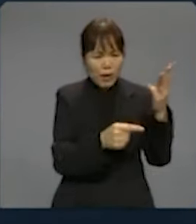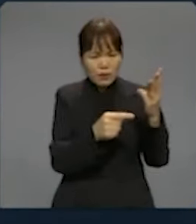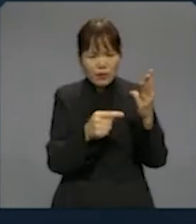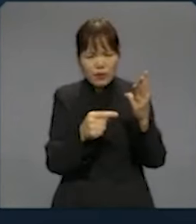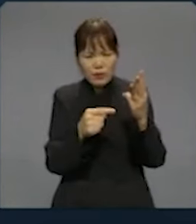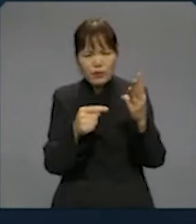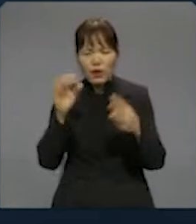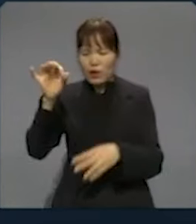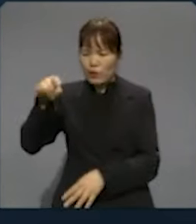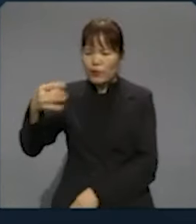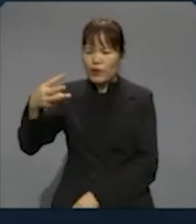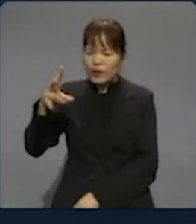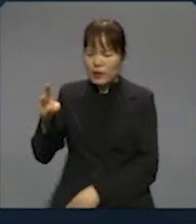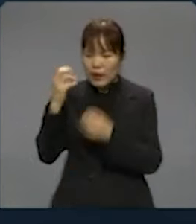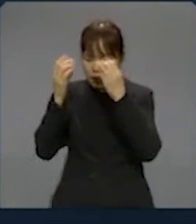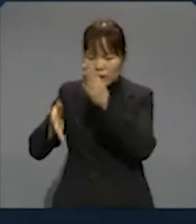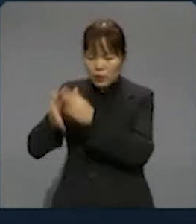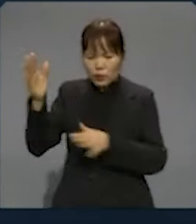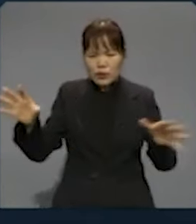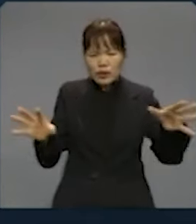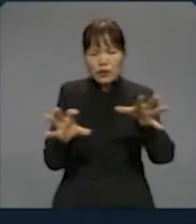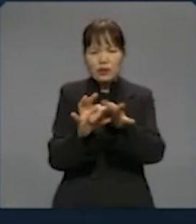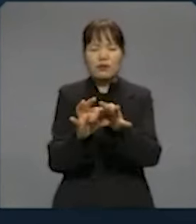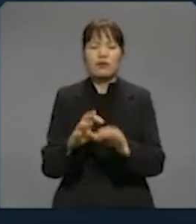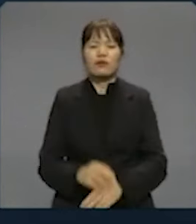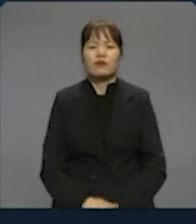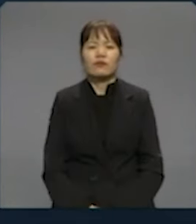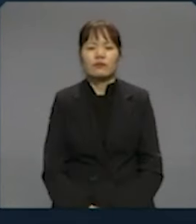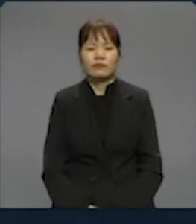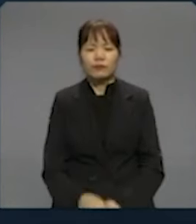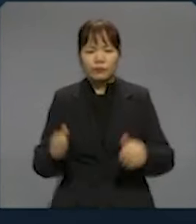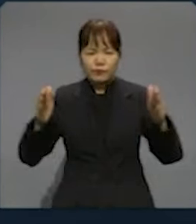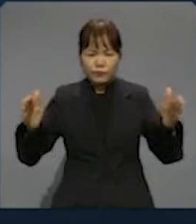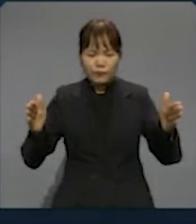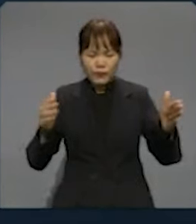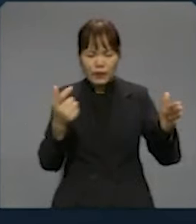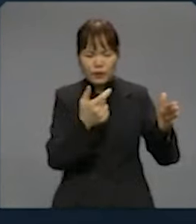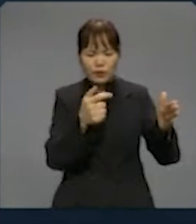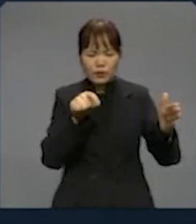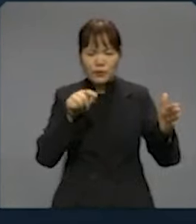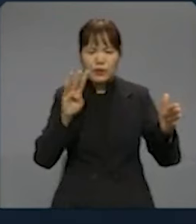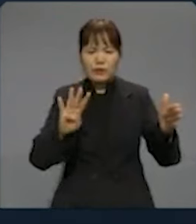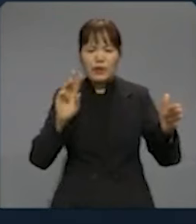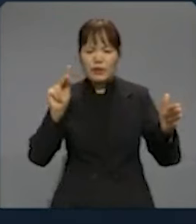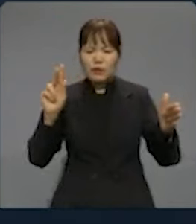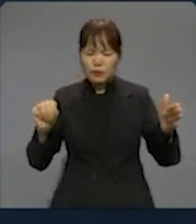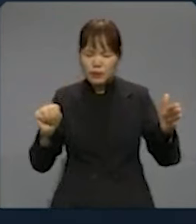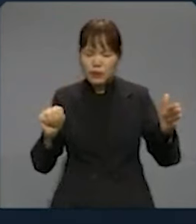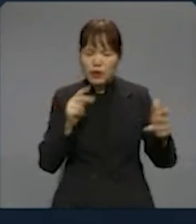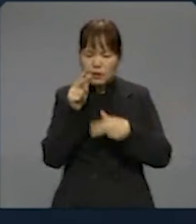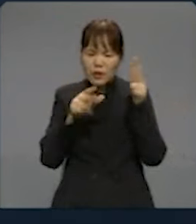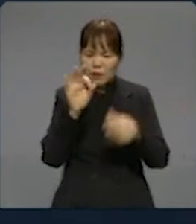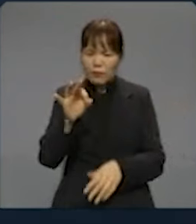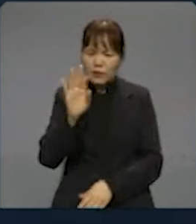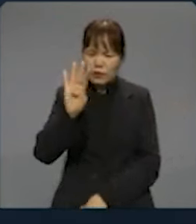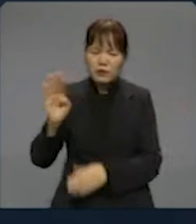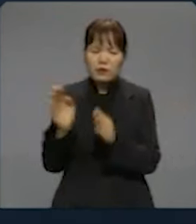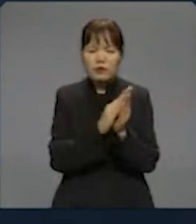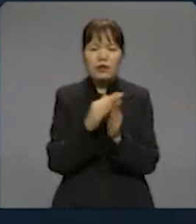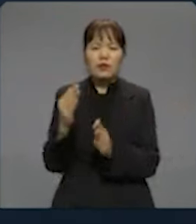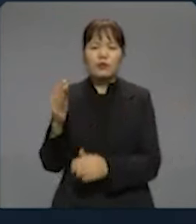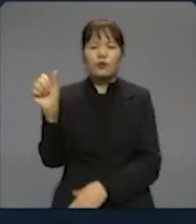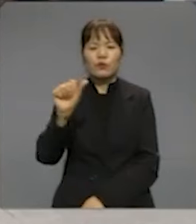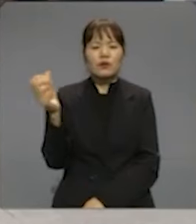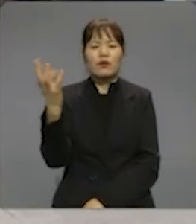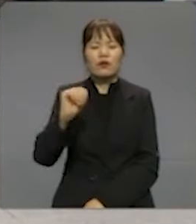경기 남동부 위례신도시를 연결하는 노선입니다. 길이 60.4km로 예상 사업비는 4조 5천억